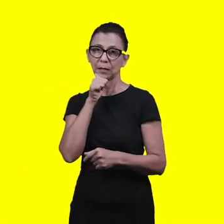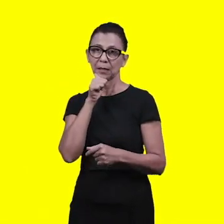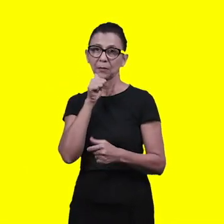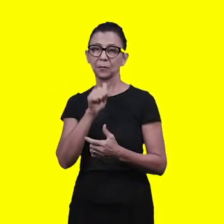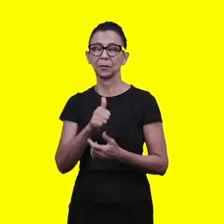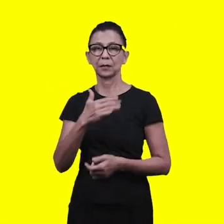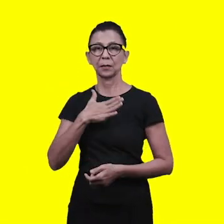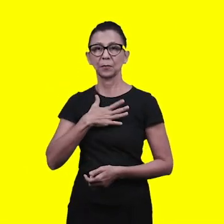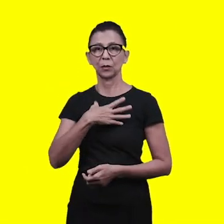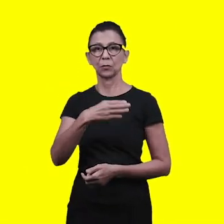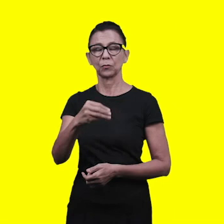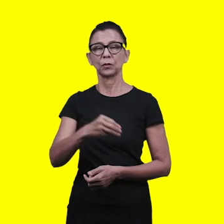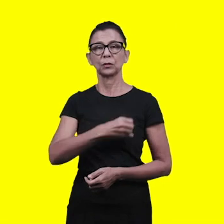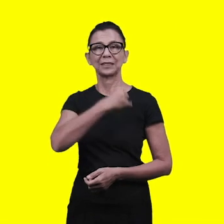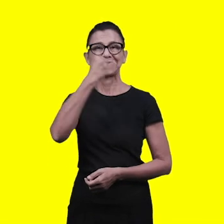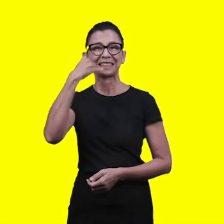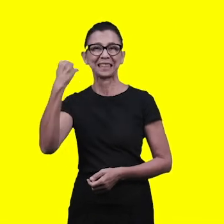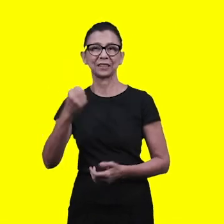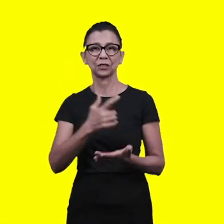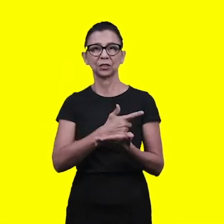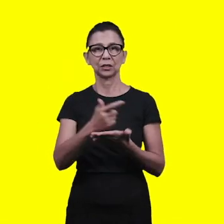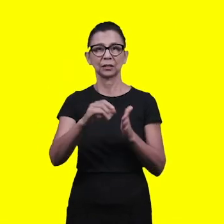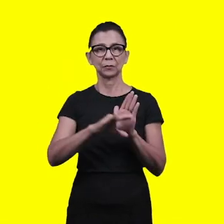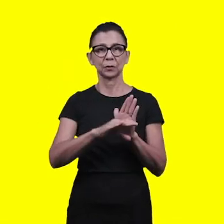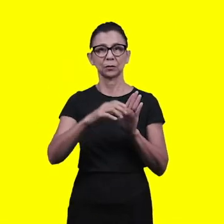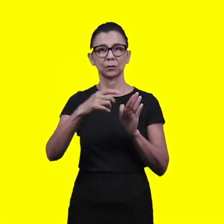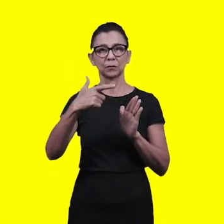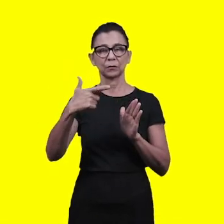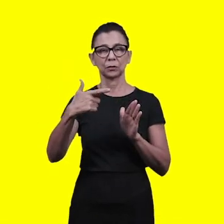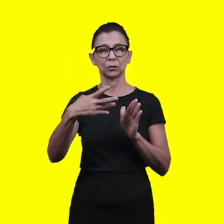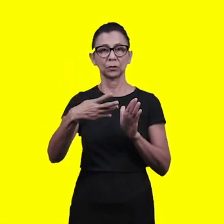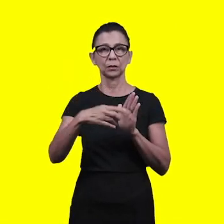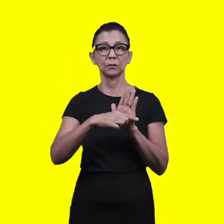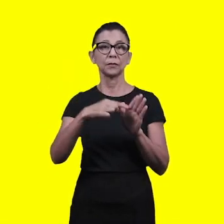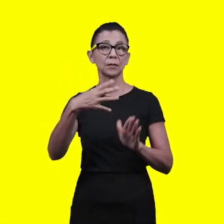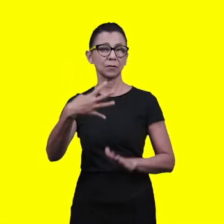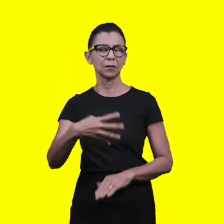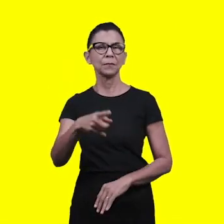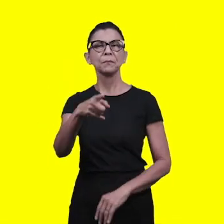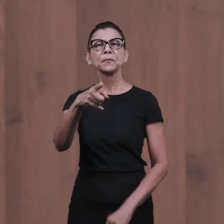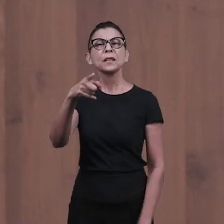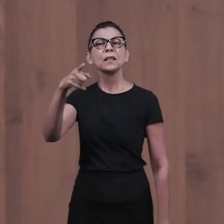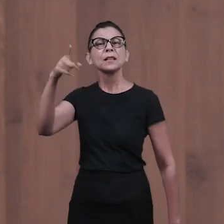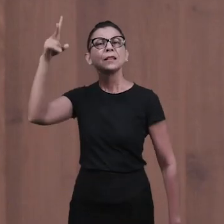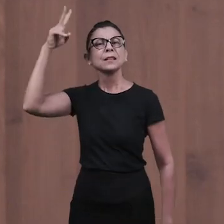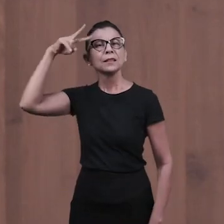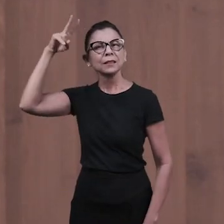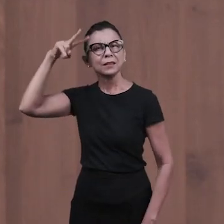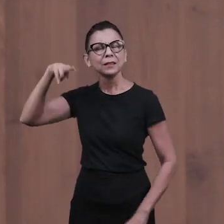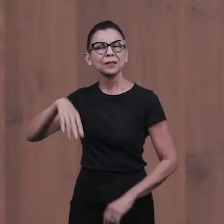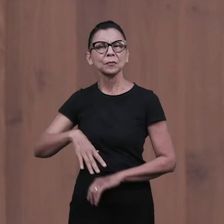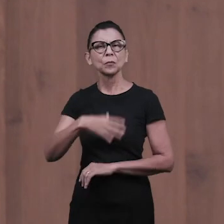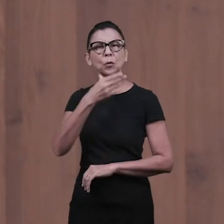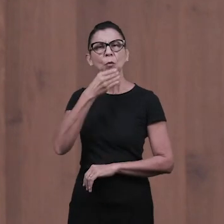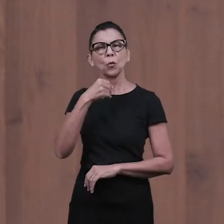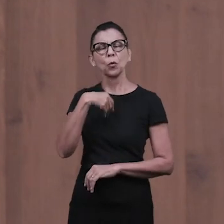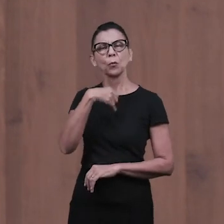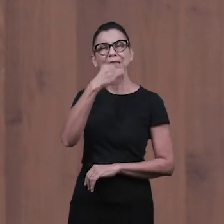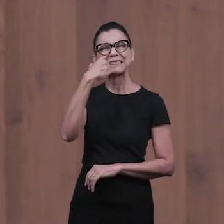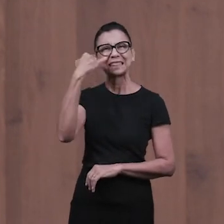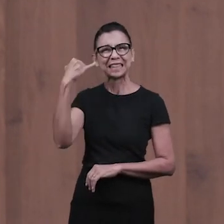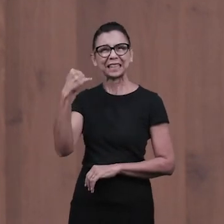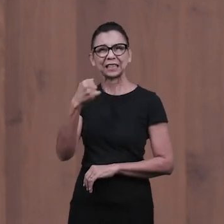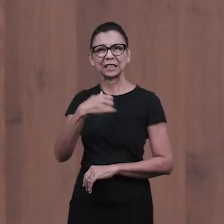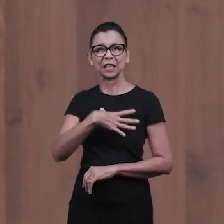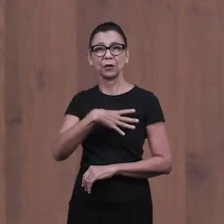fils Isaac. La Genèse, chapitre 24, verset 4. Vous vous rappelez qu'Isaac était fils